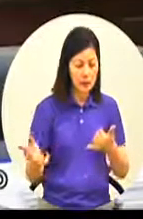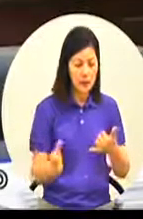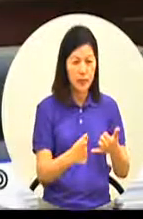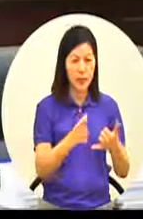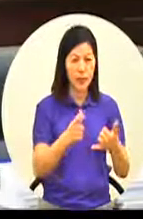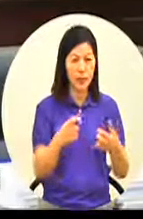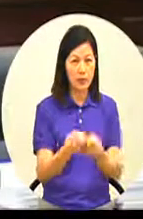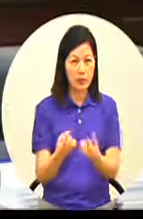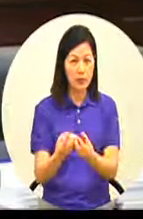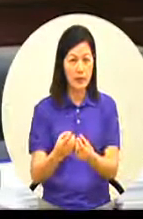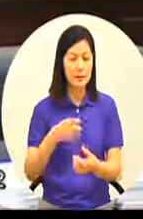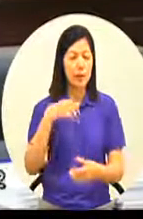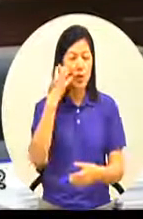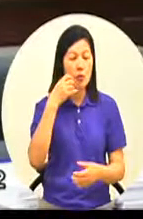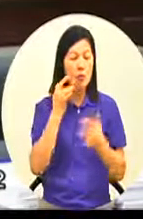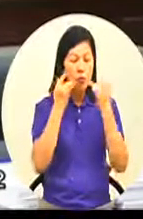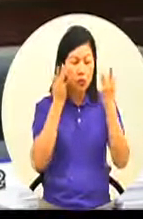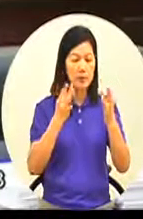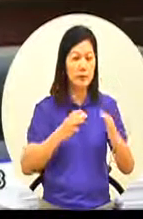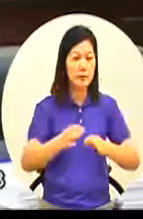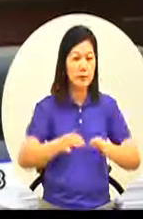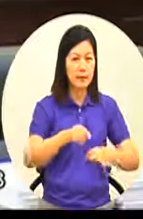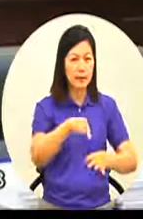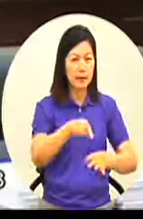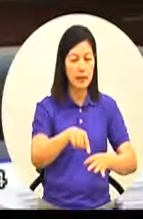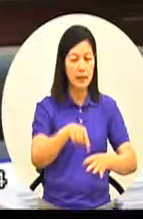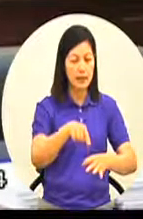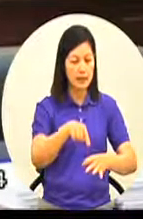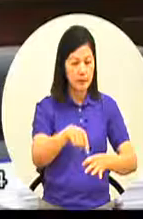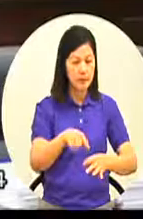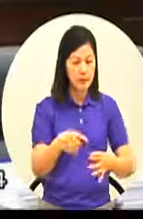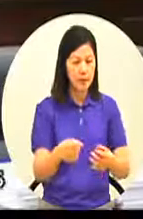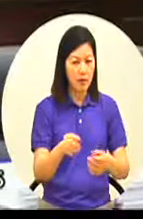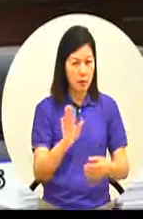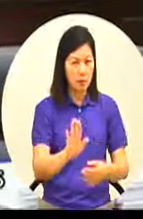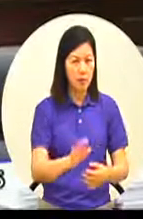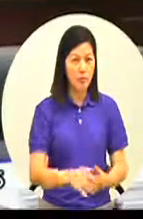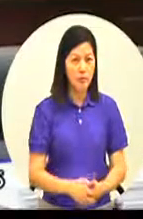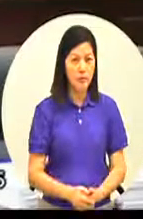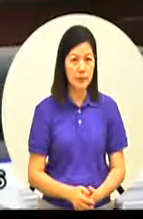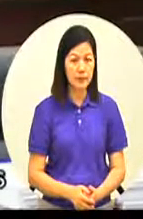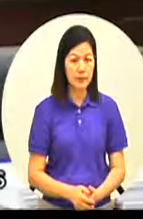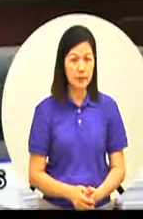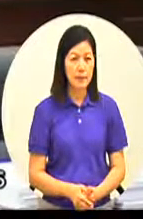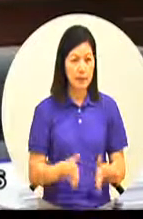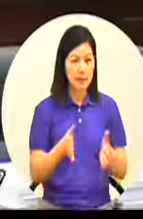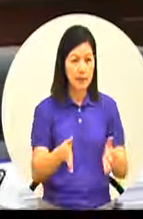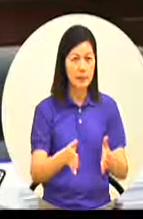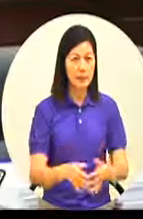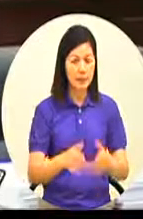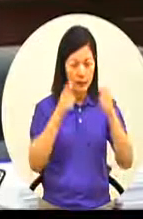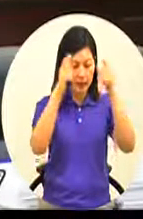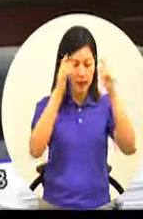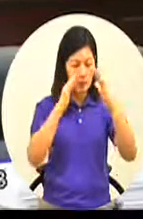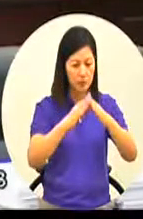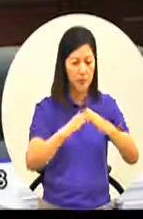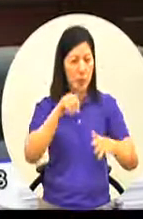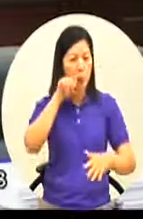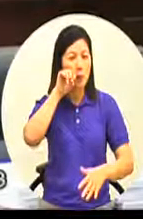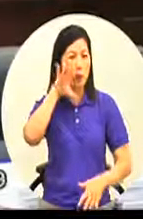有果菜市场的特别的议题，那看起来这个议题是跟我们高雄市的光荣感它是